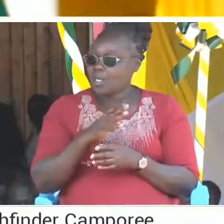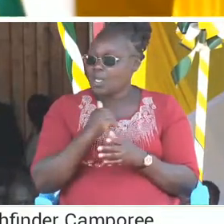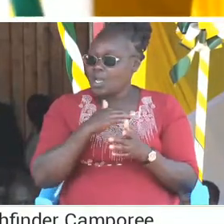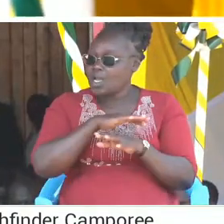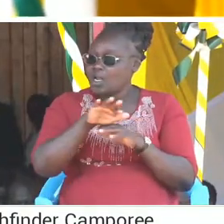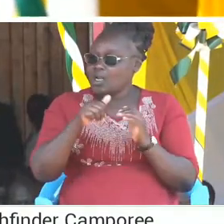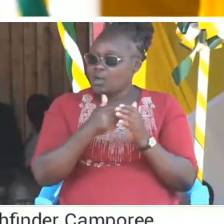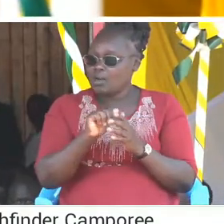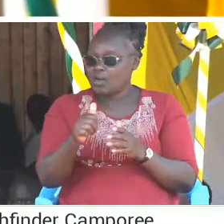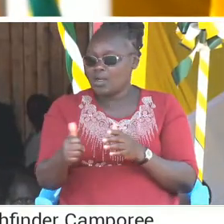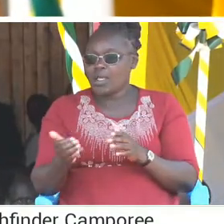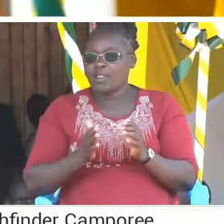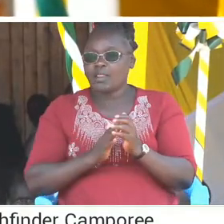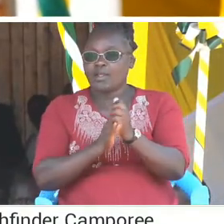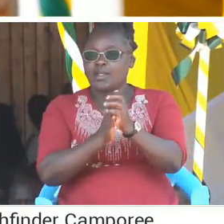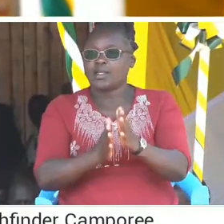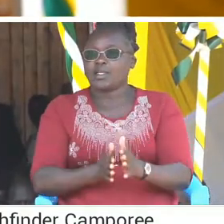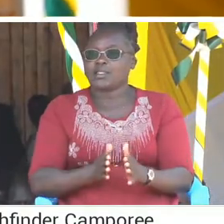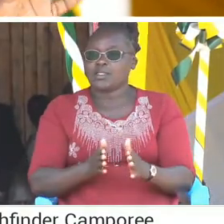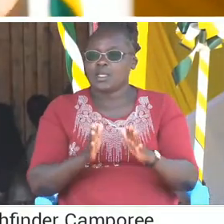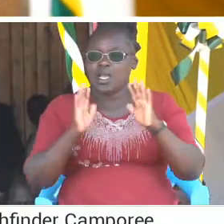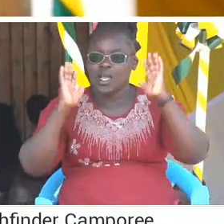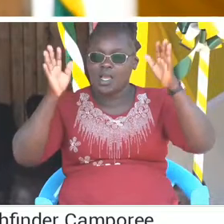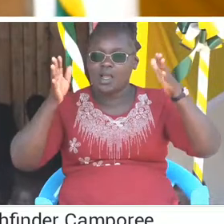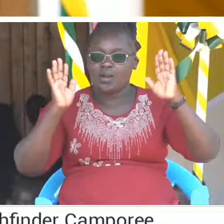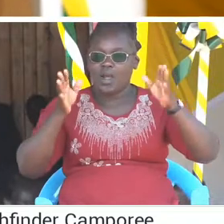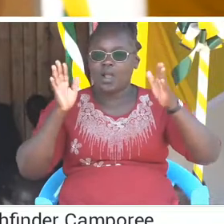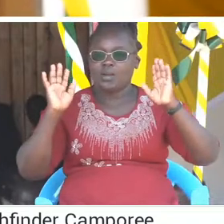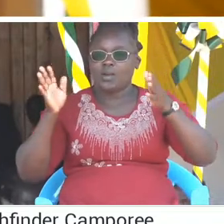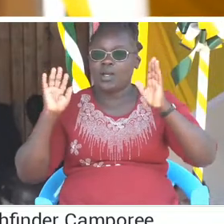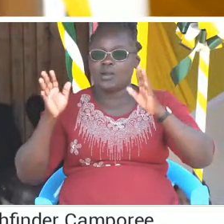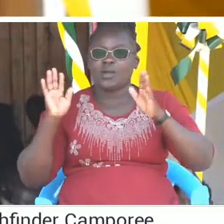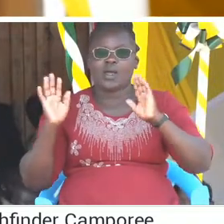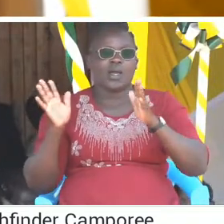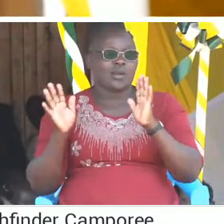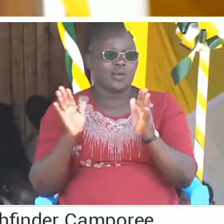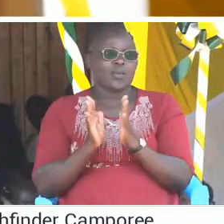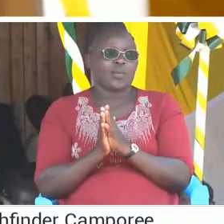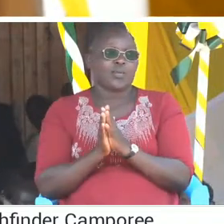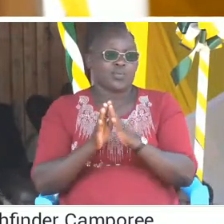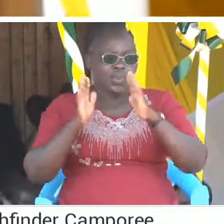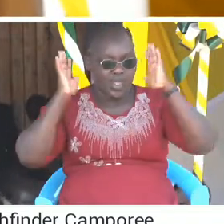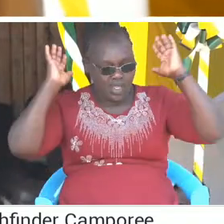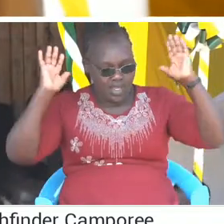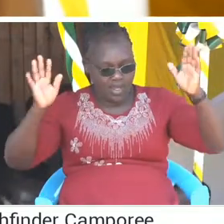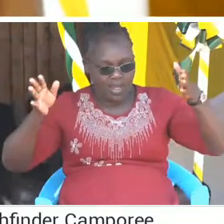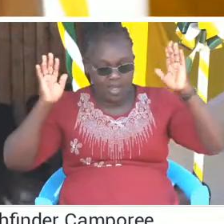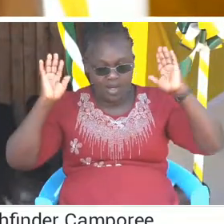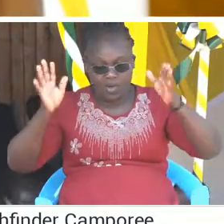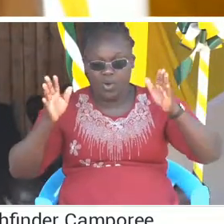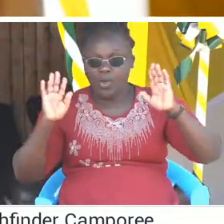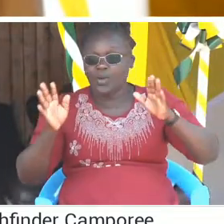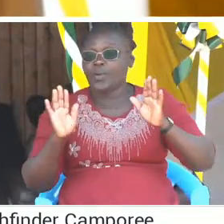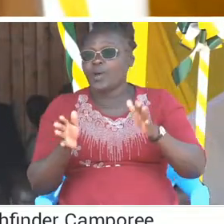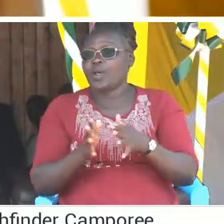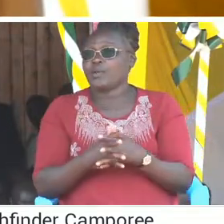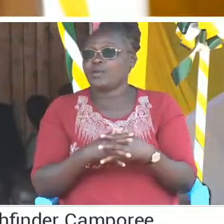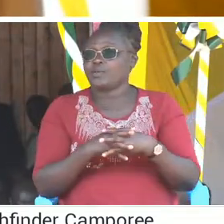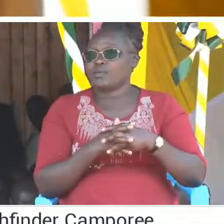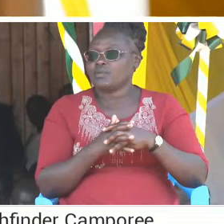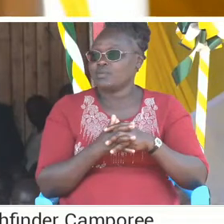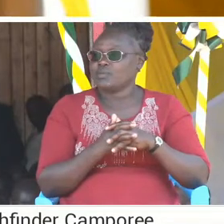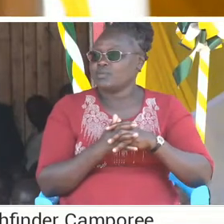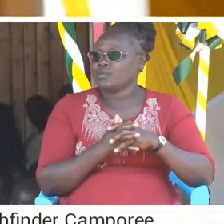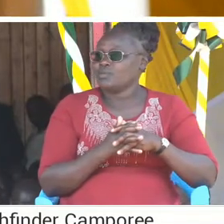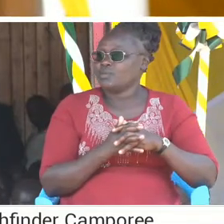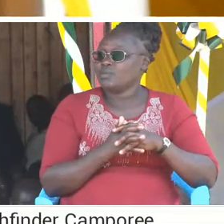hapa siku ya leo, niweze ukasalimu amjambo wasafiri wa mbinguni. Amjambo wasafiri wa mbinguni.